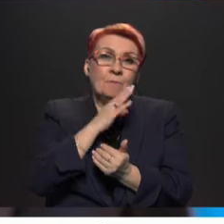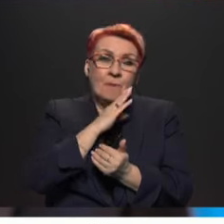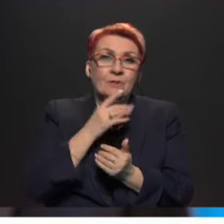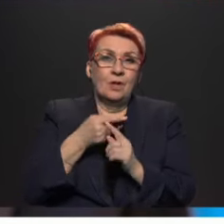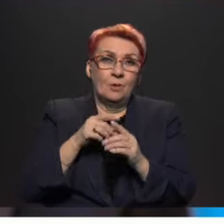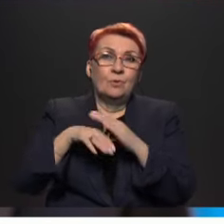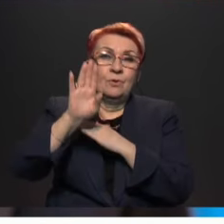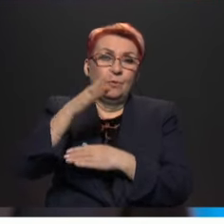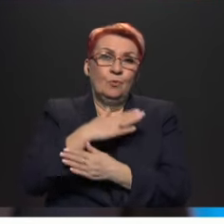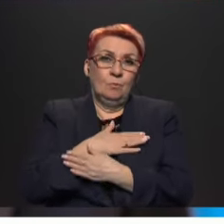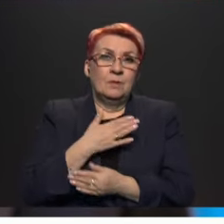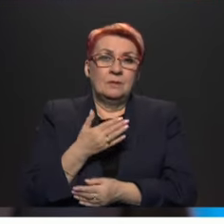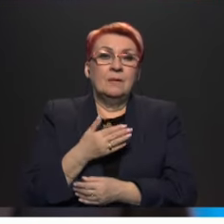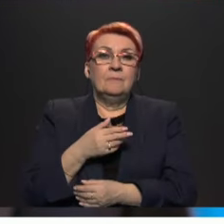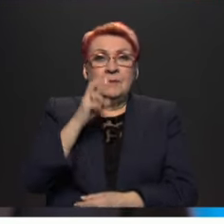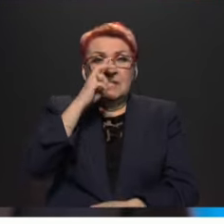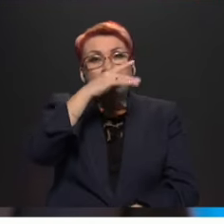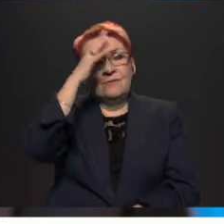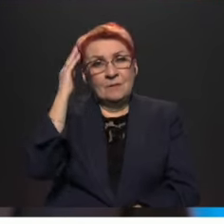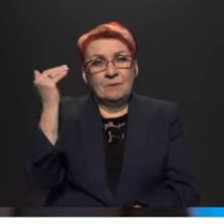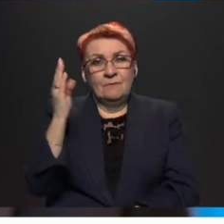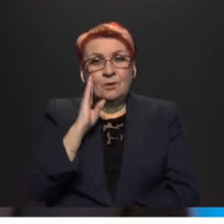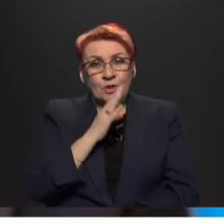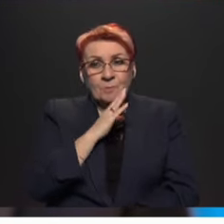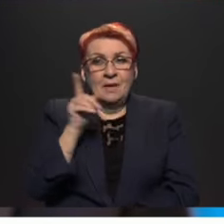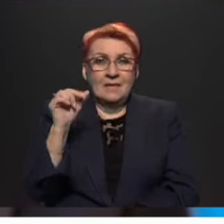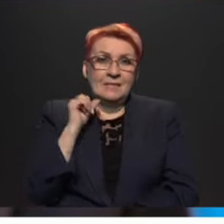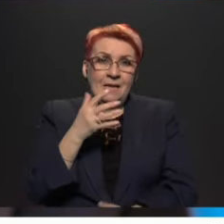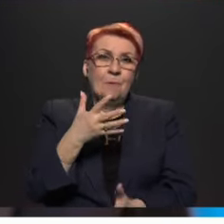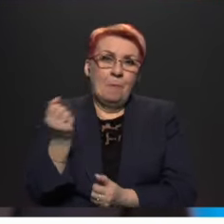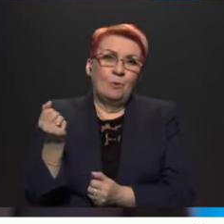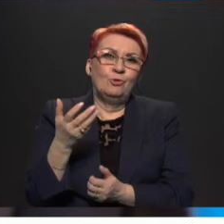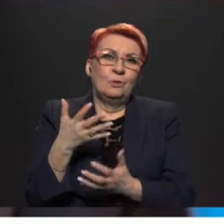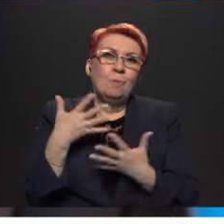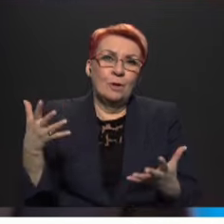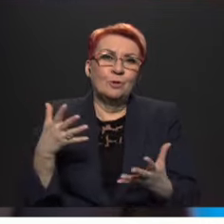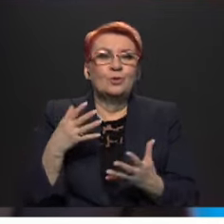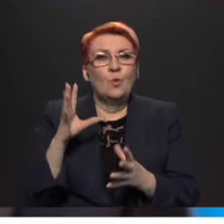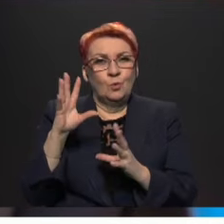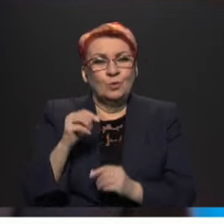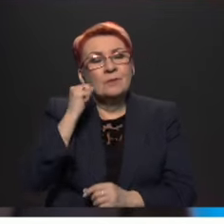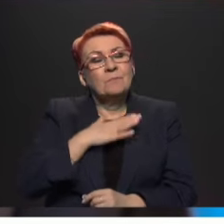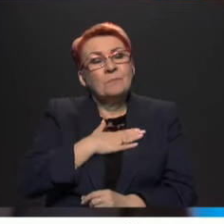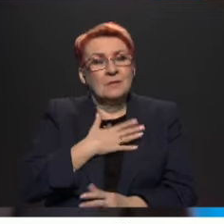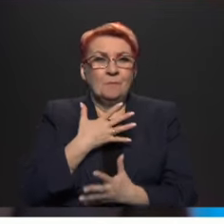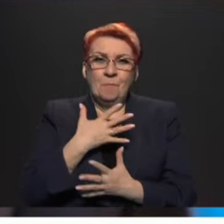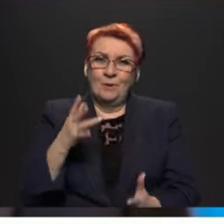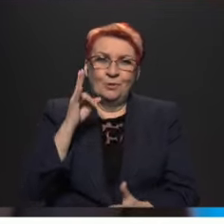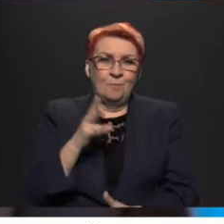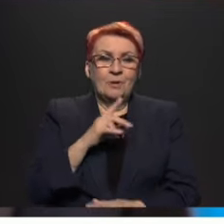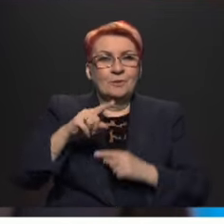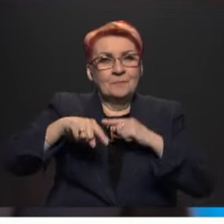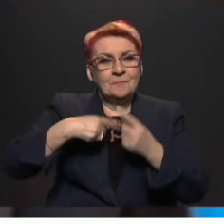Мама, да, матушка. Да, Царствие Небесное, и сами тоже получите большое утешение. Спасибо за ответ. Следующий вопрос у нас от